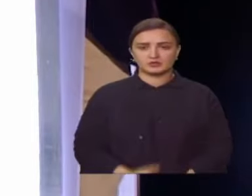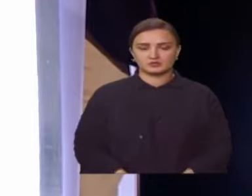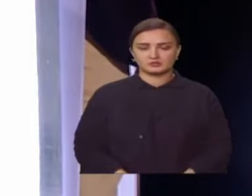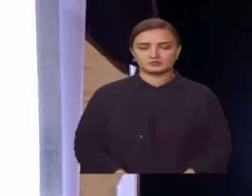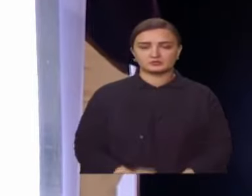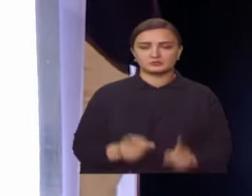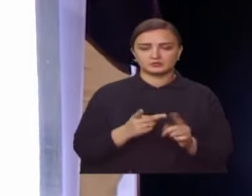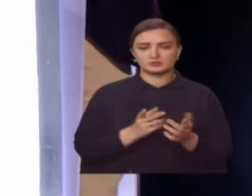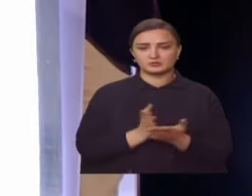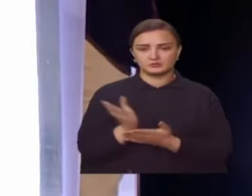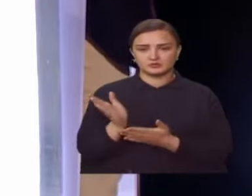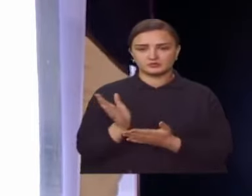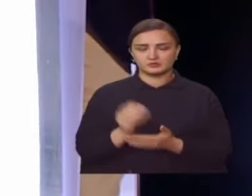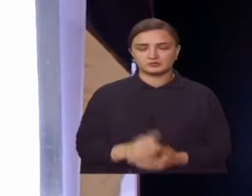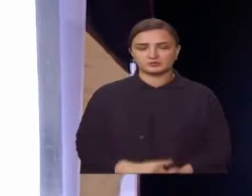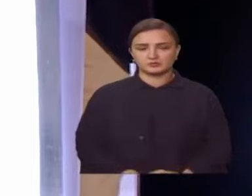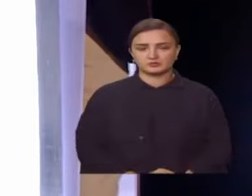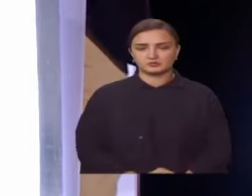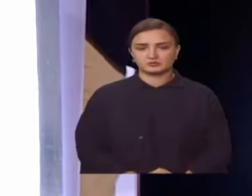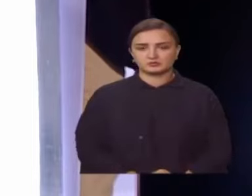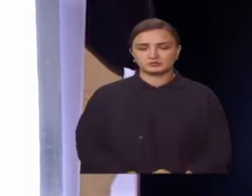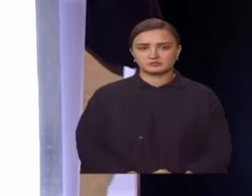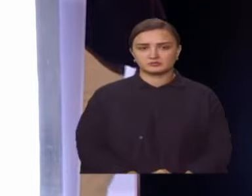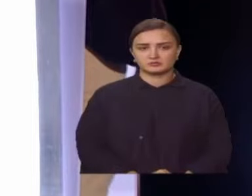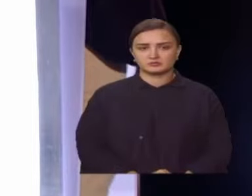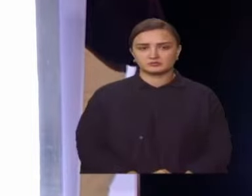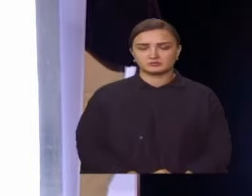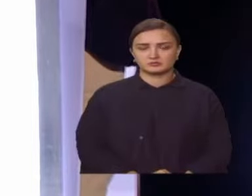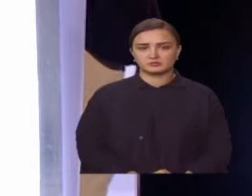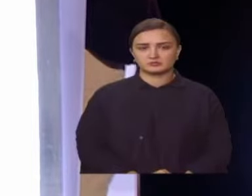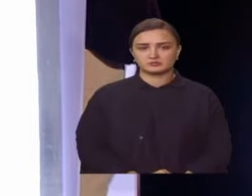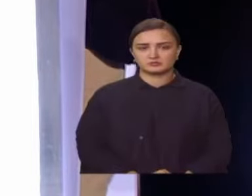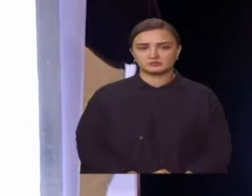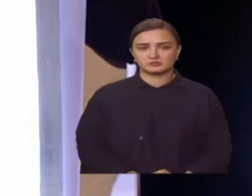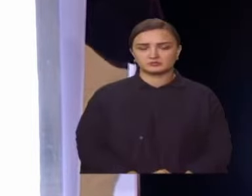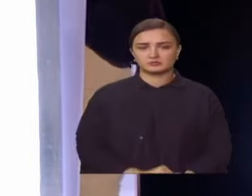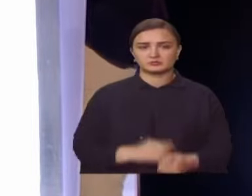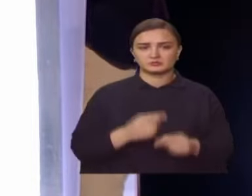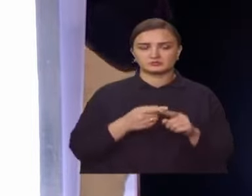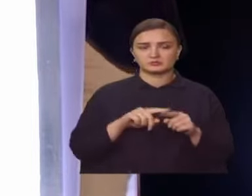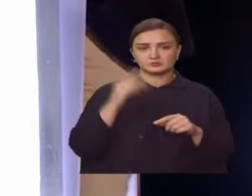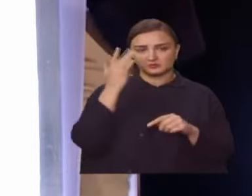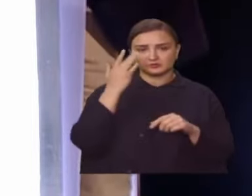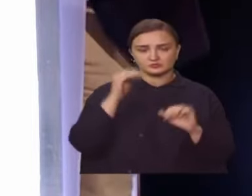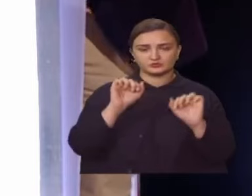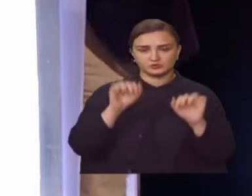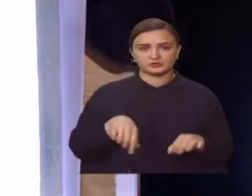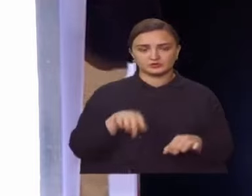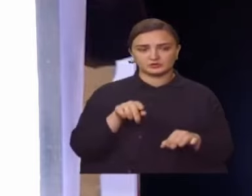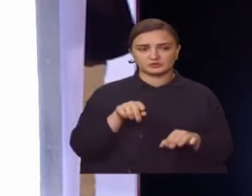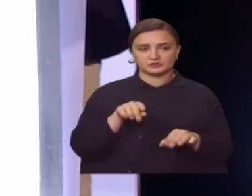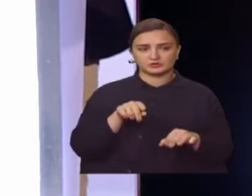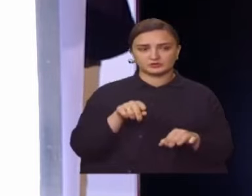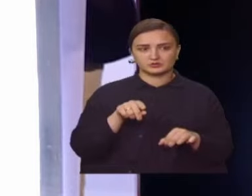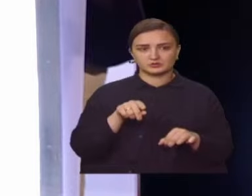მეორე მიმართულებით თქვენ აშკარად არ მიდიხართ, აშკარად პირველი არ შეეთ და მაგრამ თუ მაინც ფიქრობთ რომ შეიძლება ოდესმე ძლიერი ვიყოთ,